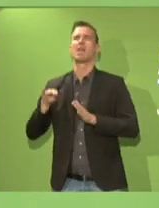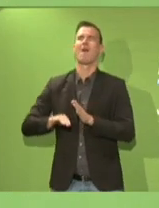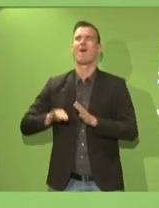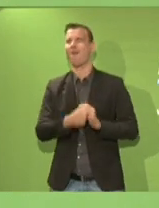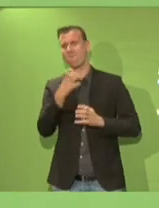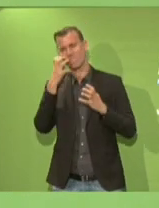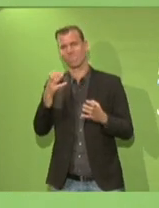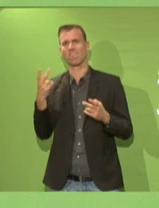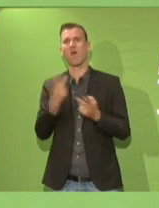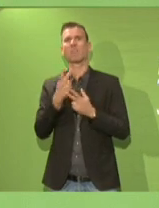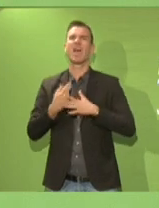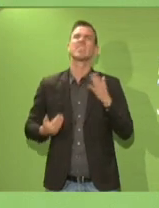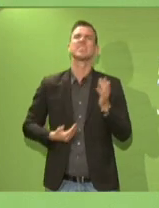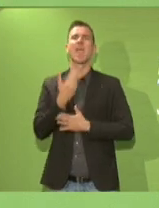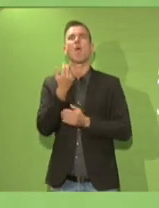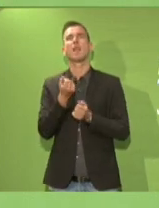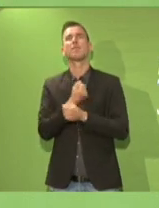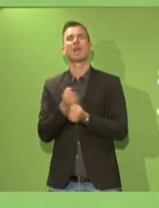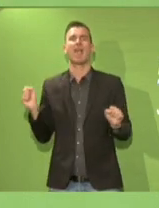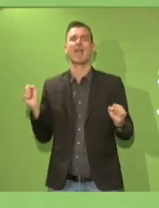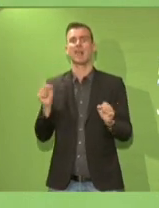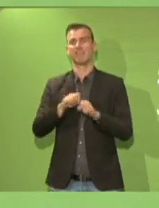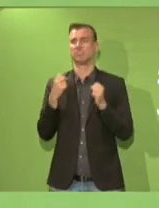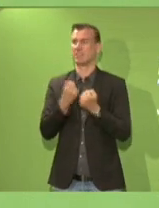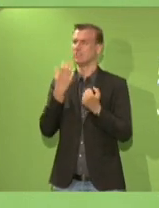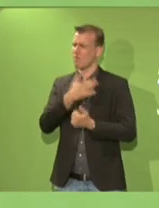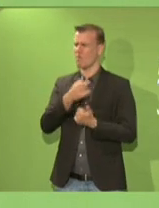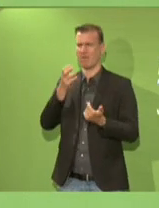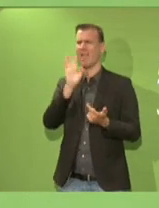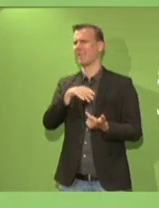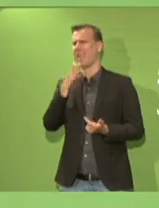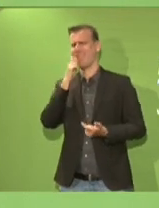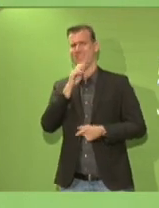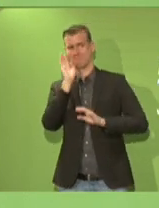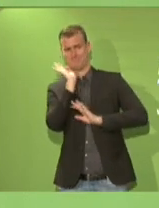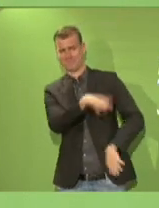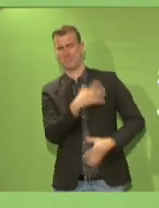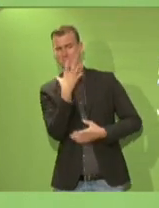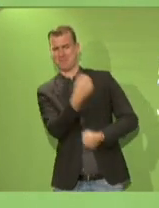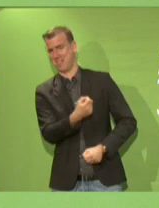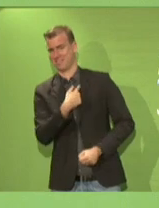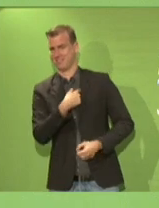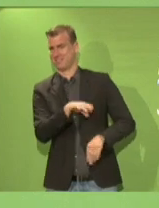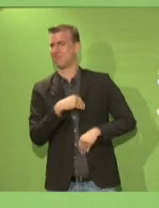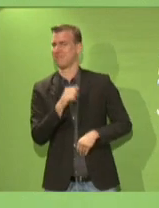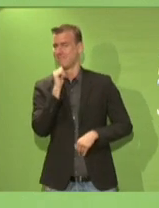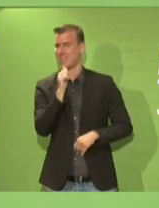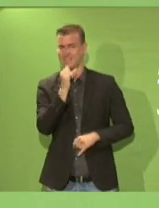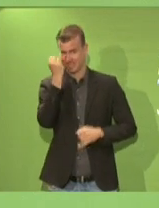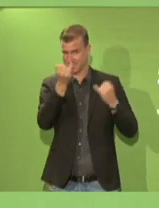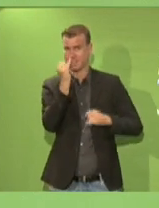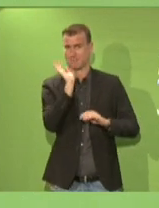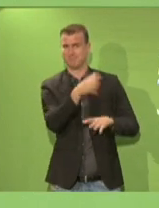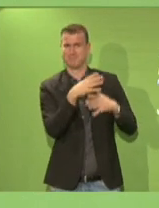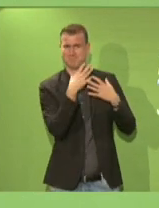die neoliberale Privat-vor-Staat-Ideologie, diesen ollen Krempel könnt ihr behalten, liebe FDP. Den können Sie gerne